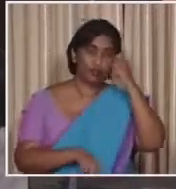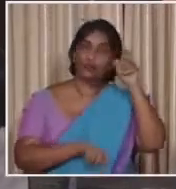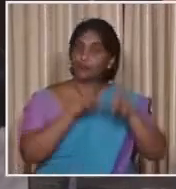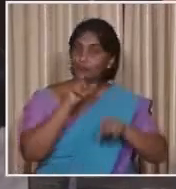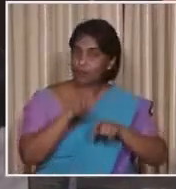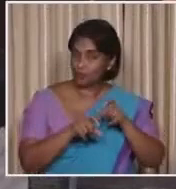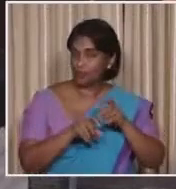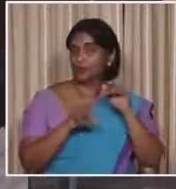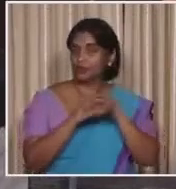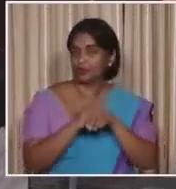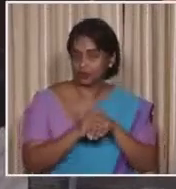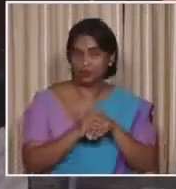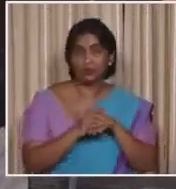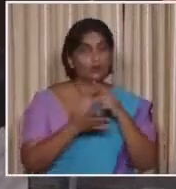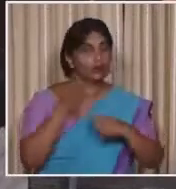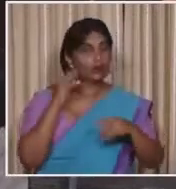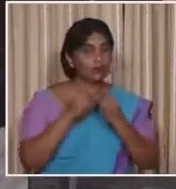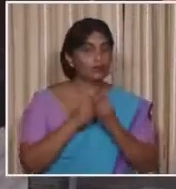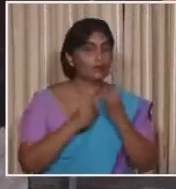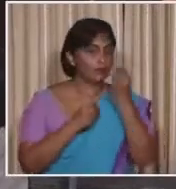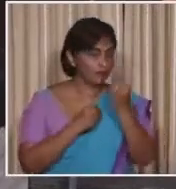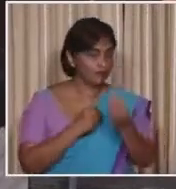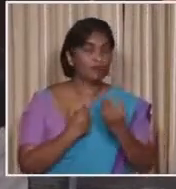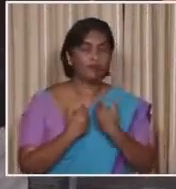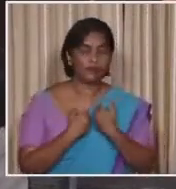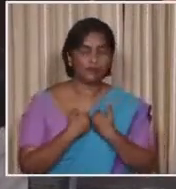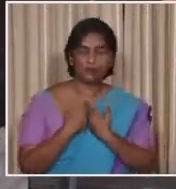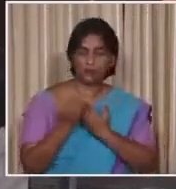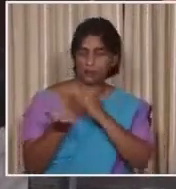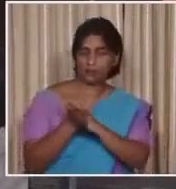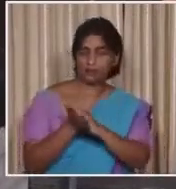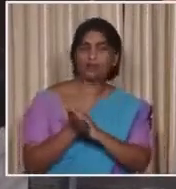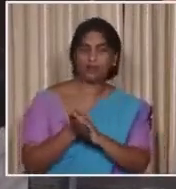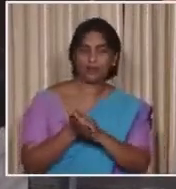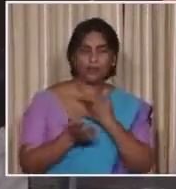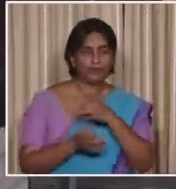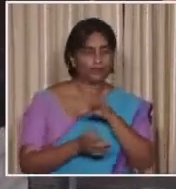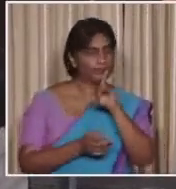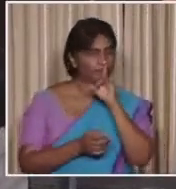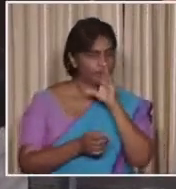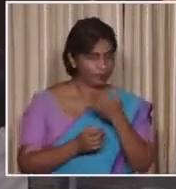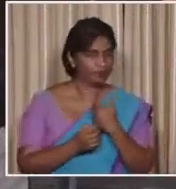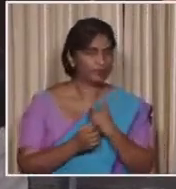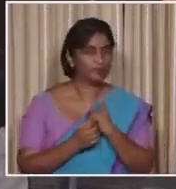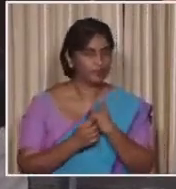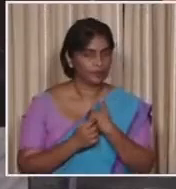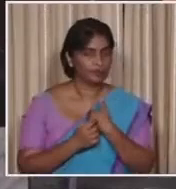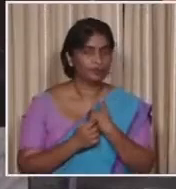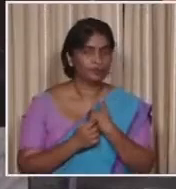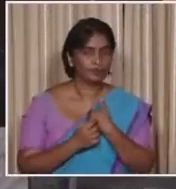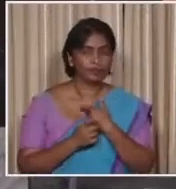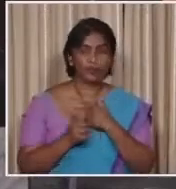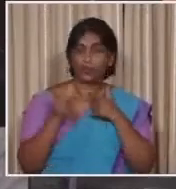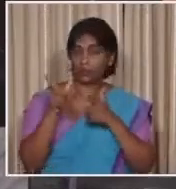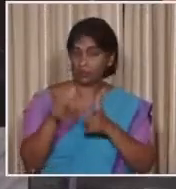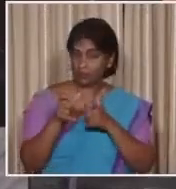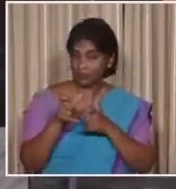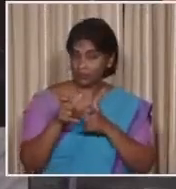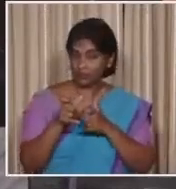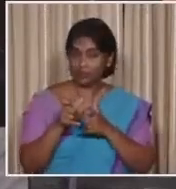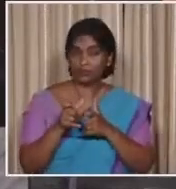மத்தியிலே வாக்கு கேட்டேன் என்ற அடிப்படையிலே நான் வெட்கப்படுகின்றேன். ஆயுத போராட்டம்